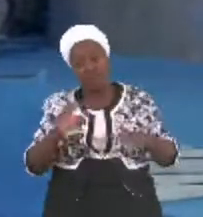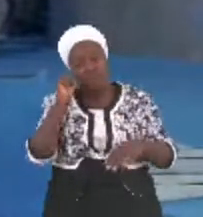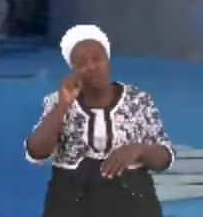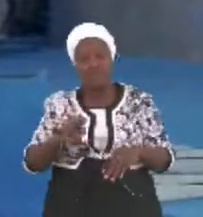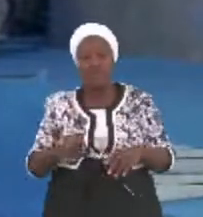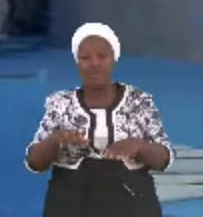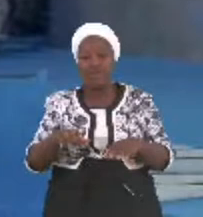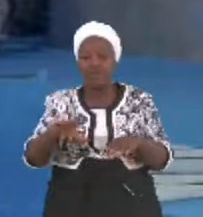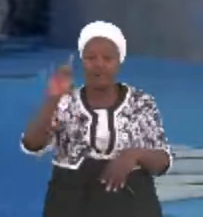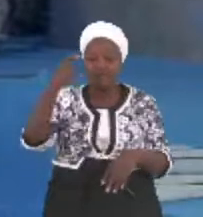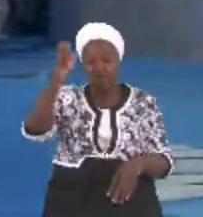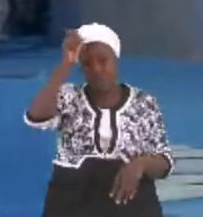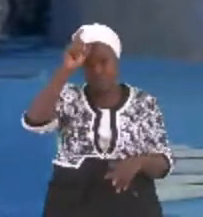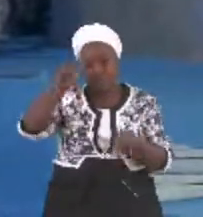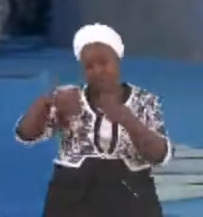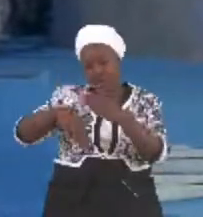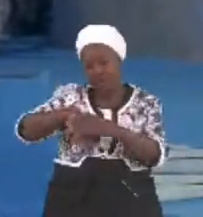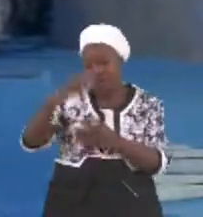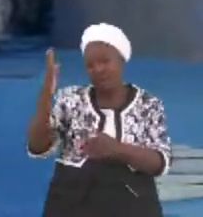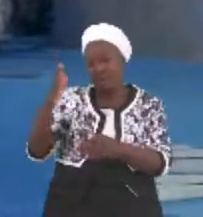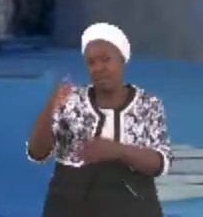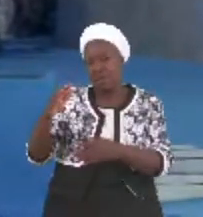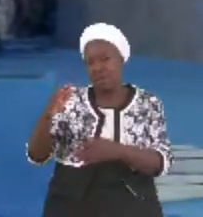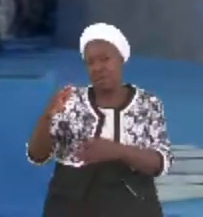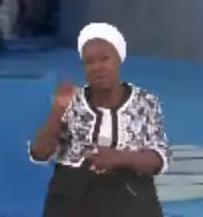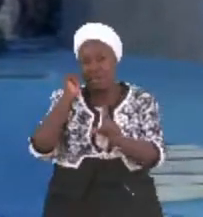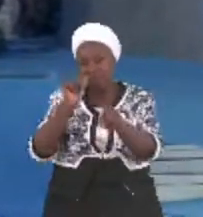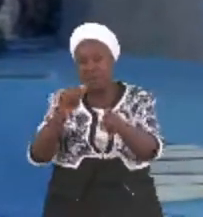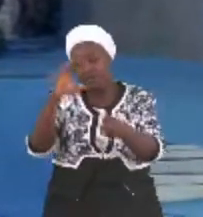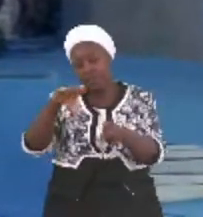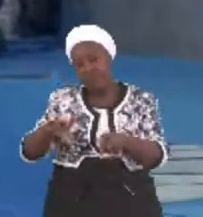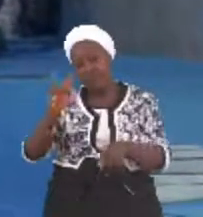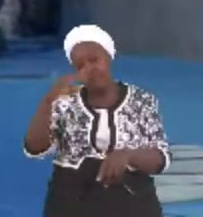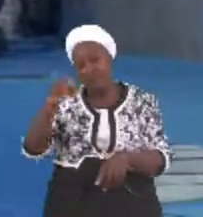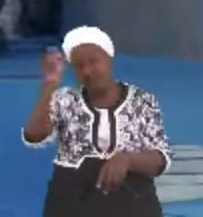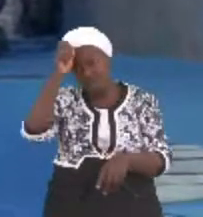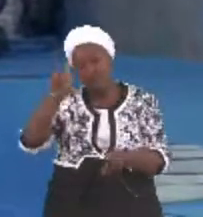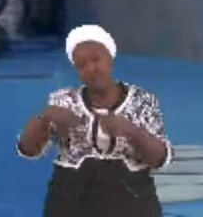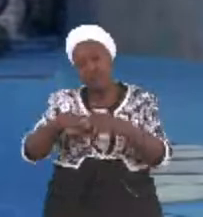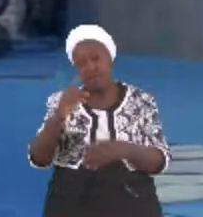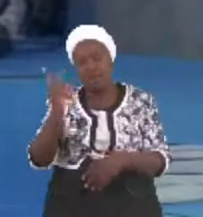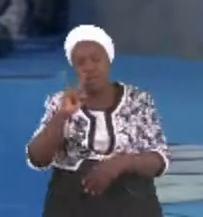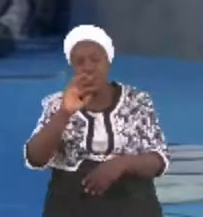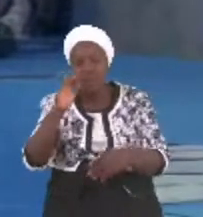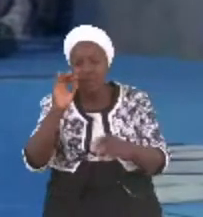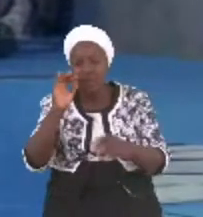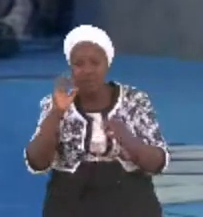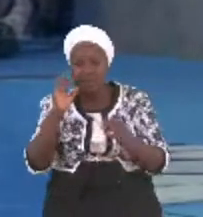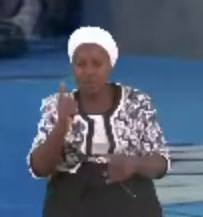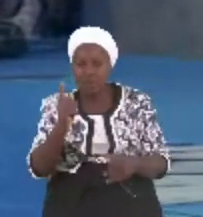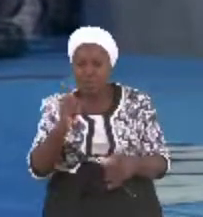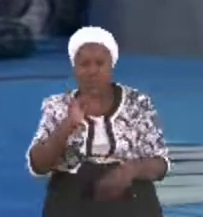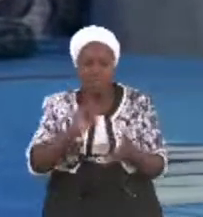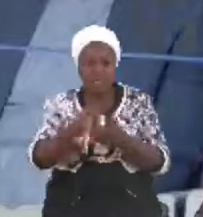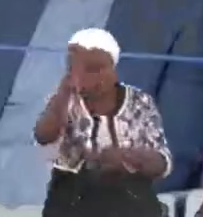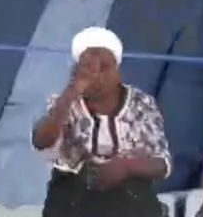le lit, le démon étant sorti. Elle trouva le démon étant sorti. Où est-il maintenant? Est-ce qu'il est avec toi là-bas?